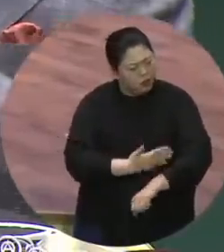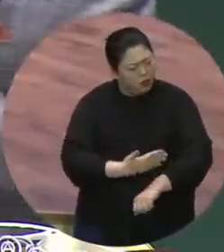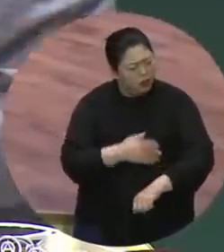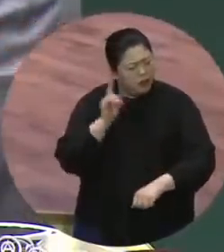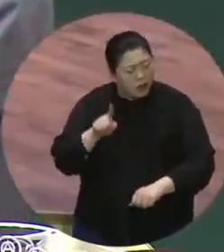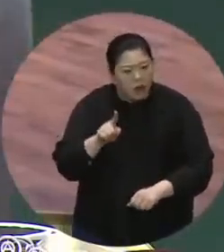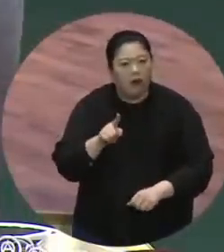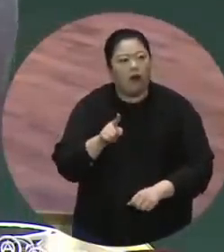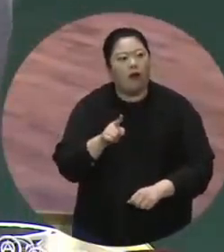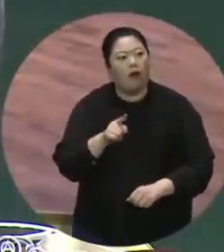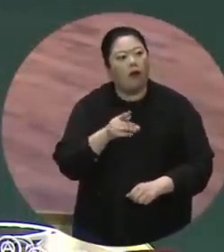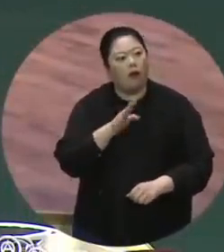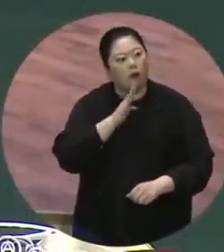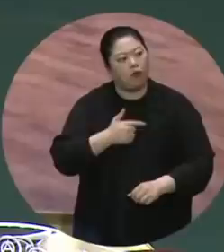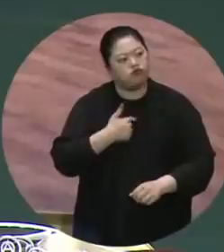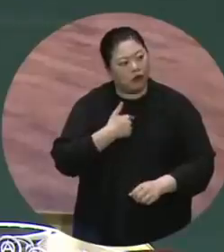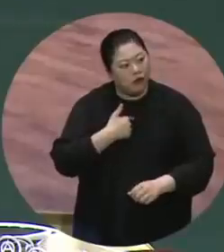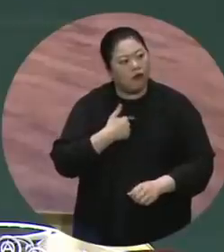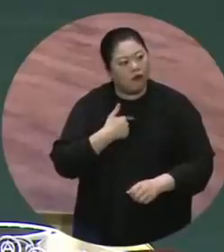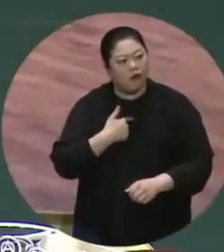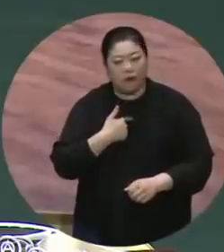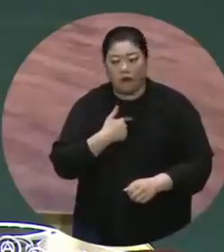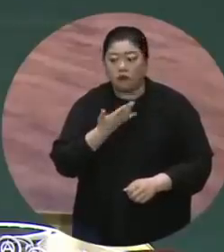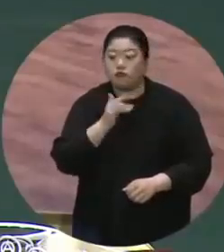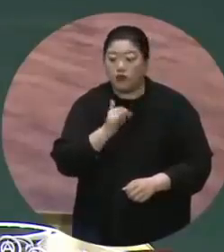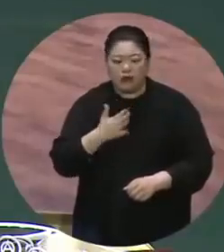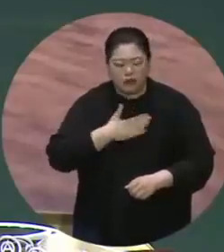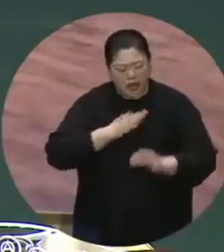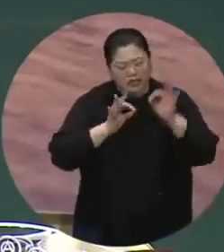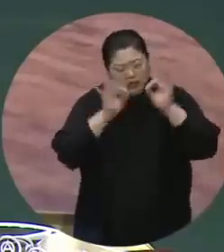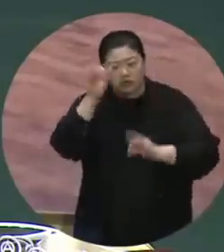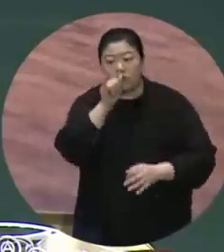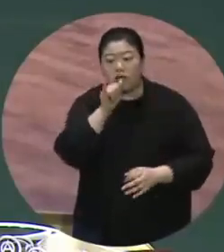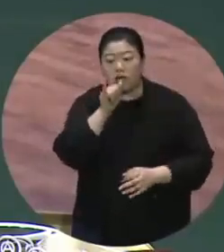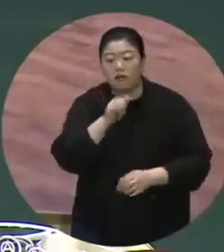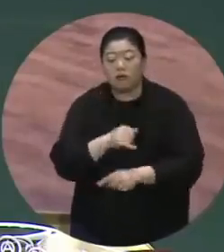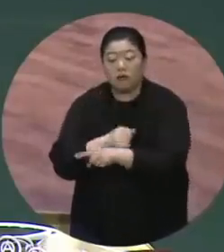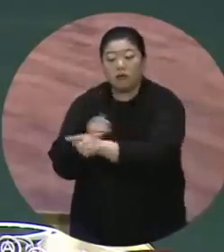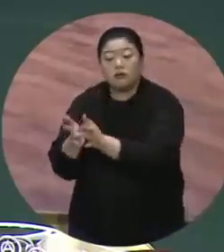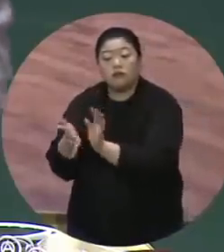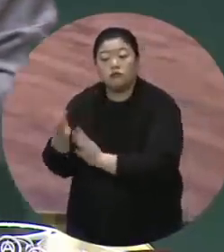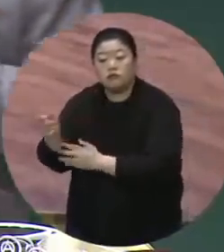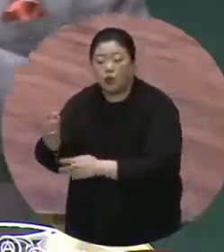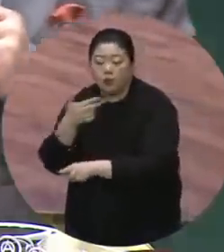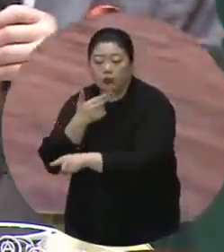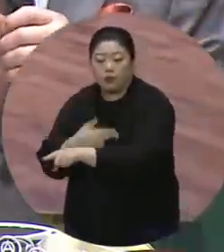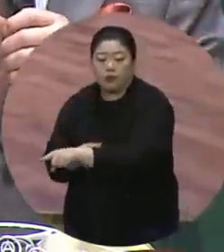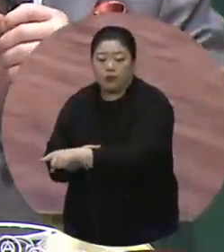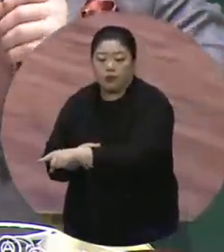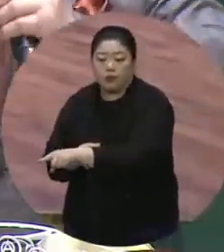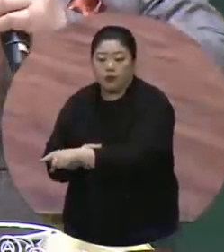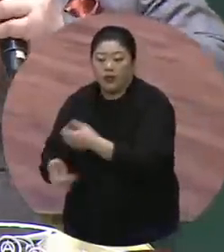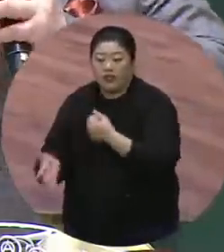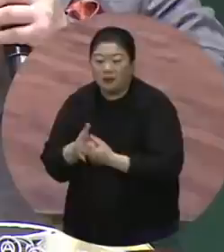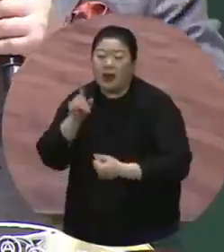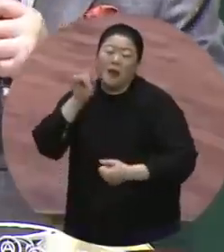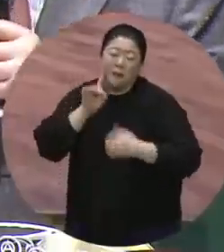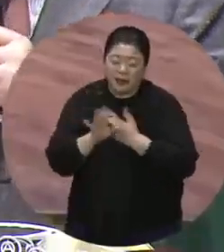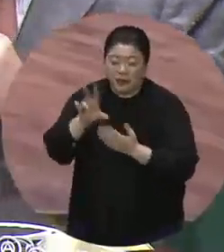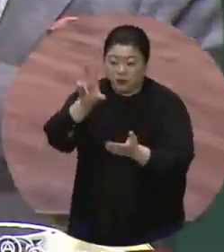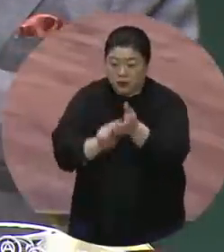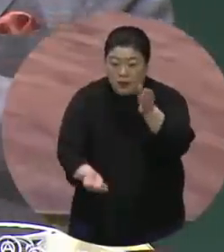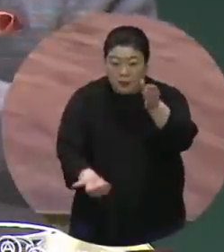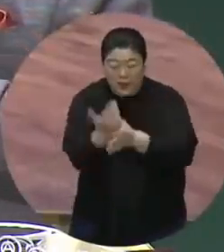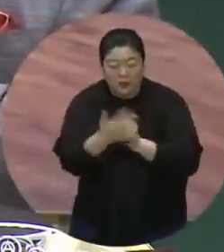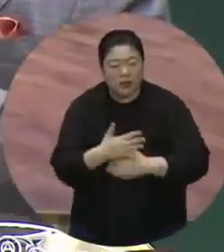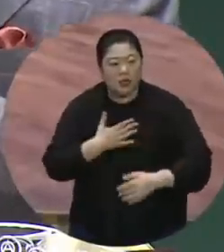온전할 수 없기 때문에 우리는 어떻게 되느냐. 뭐든지 영적 대진표를 싸움의 대상을 내가 하면 안 된다고 그래요.